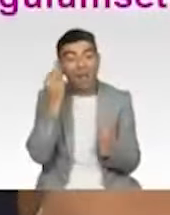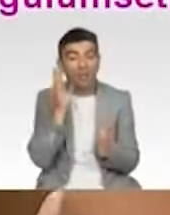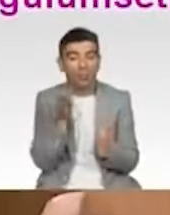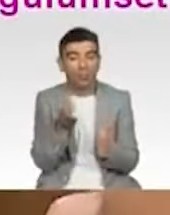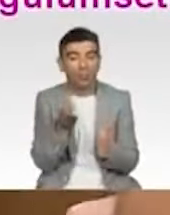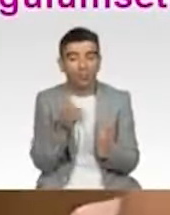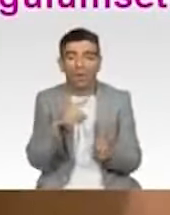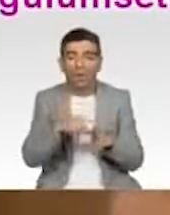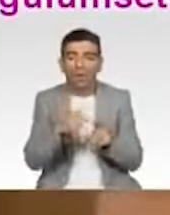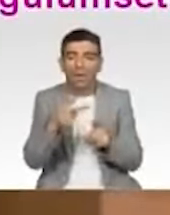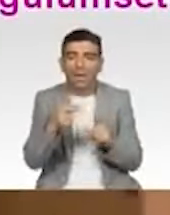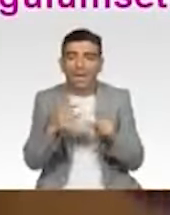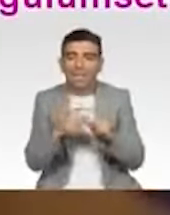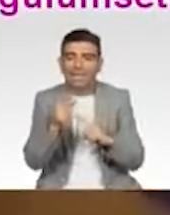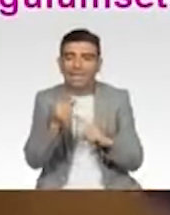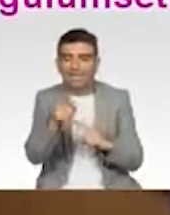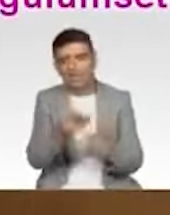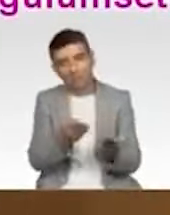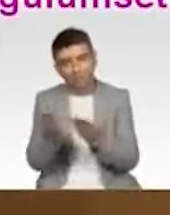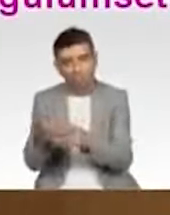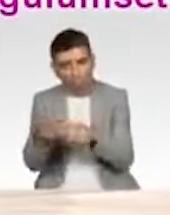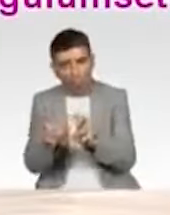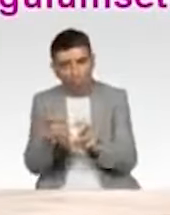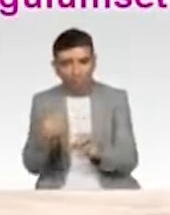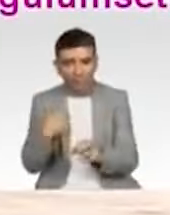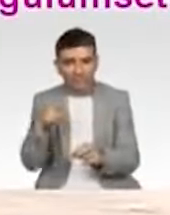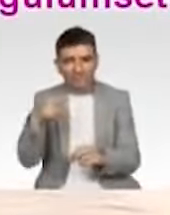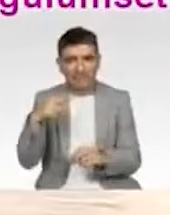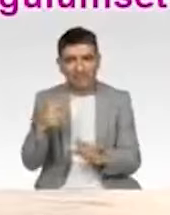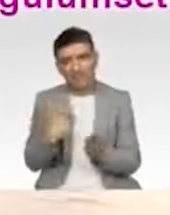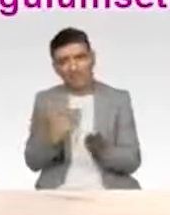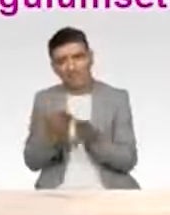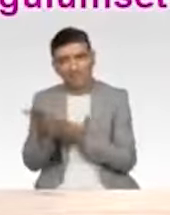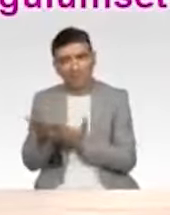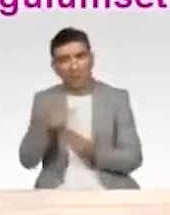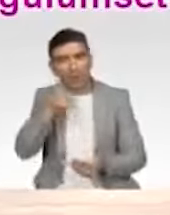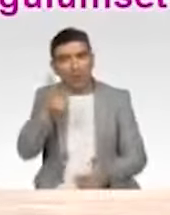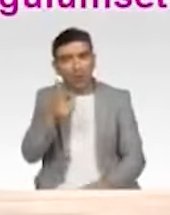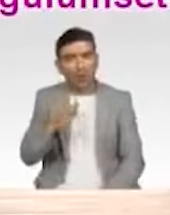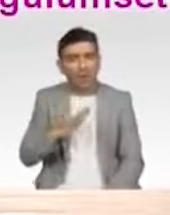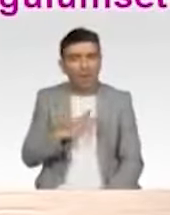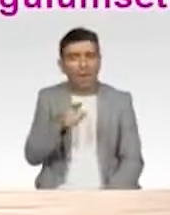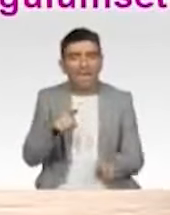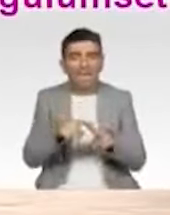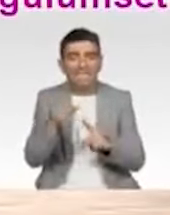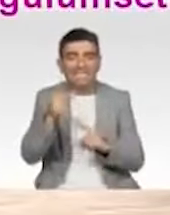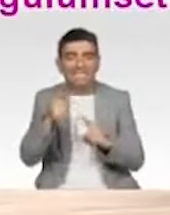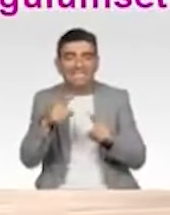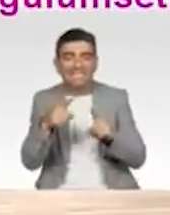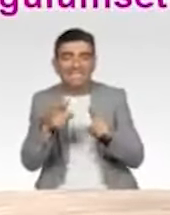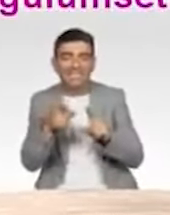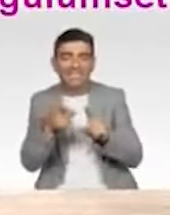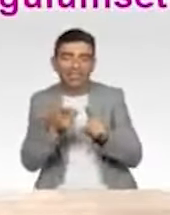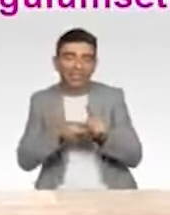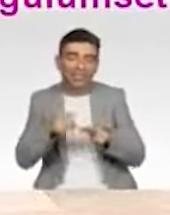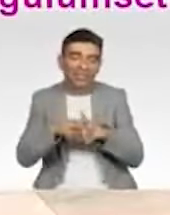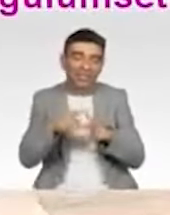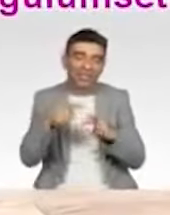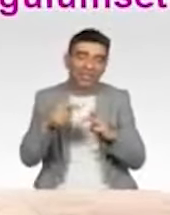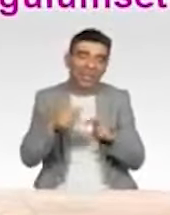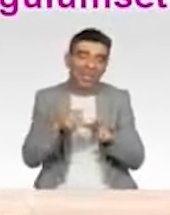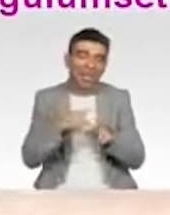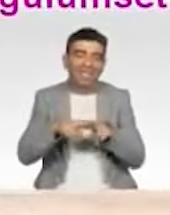var? Ezgi, sizi Fadile ile şuraya alalım. Biz Emrah'la buraya gittik. Hadi gel hayat. Şöyle söyleyeyim. Görüntüler var. Nijerya pazarından. Evet, evet.